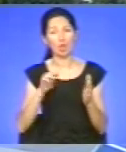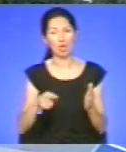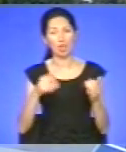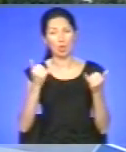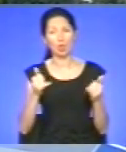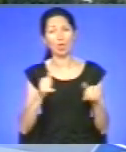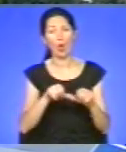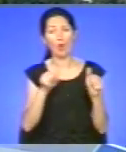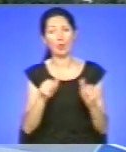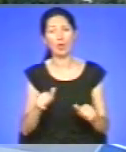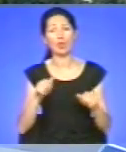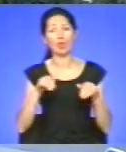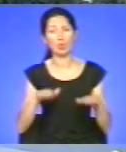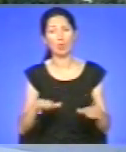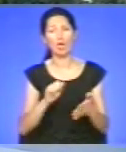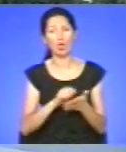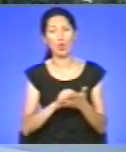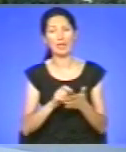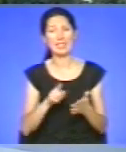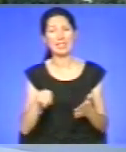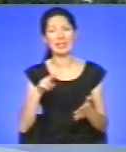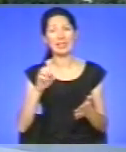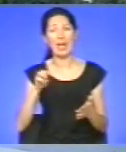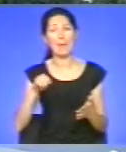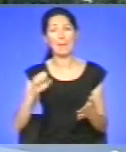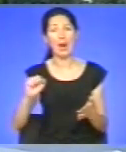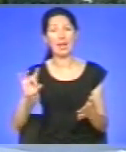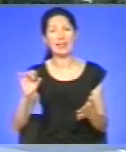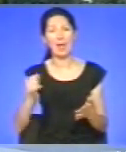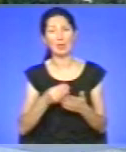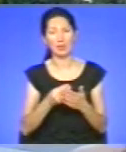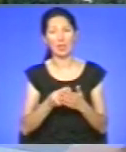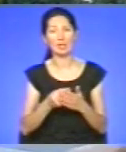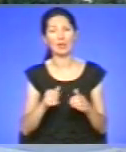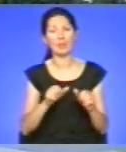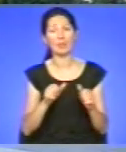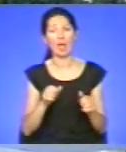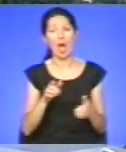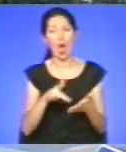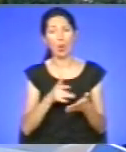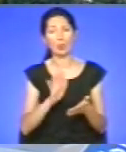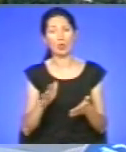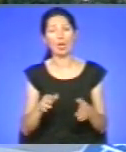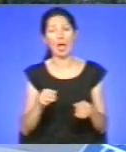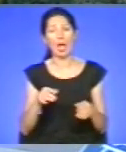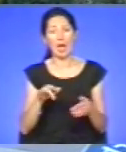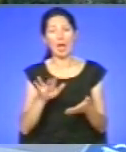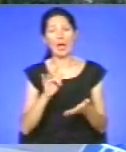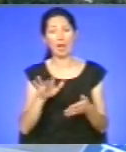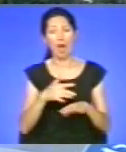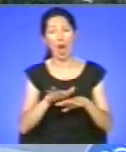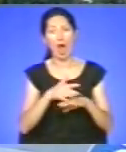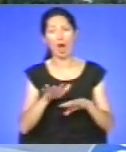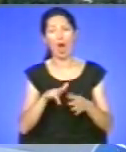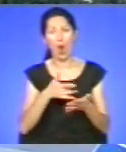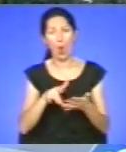розпорядчі документи, чи департамент фінансів оформляє, кошти будуть перераховані на рахунок міської ради, яка в свою чергу